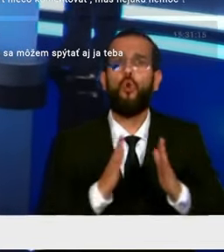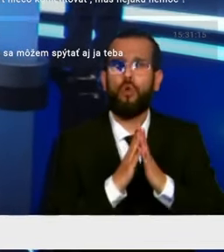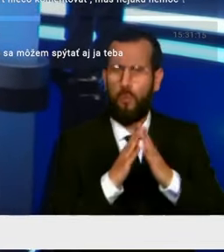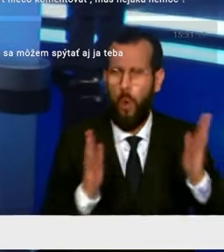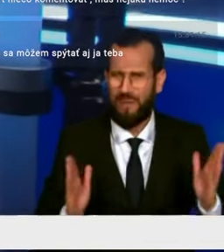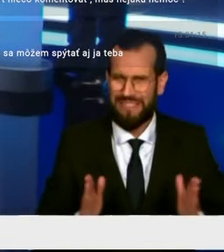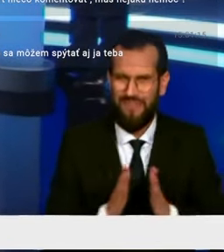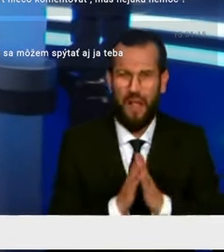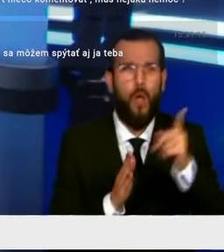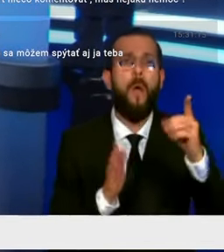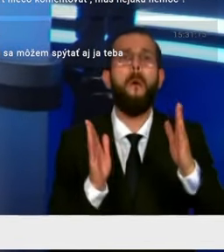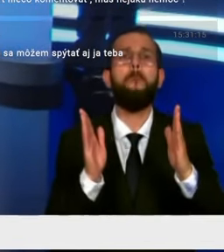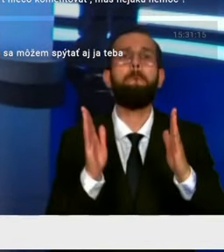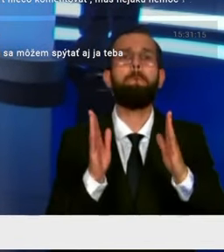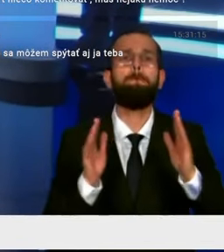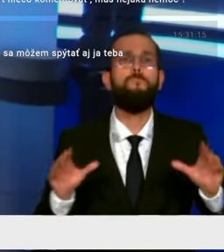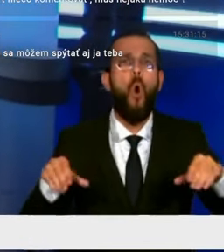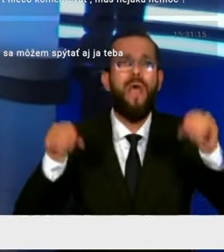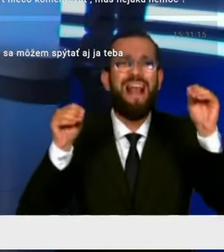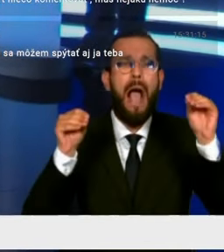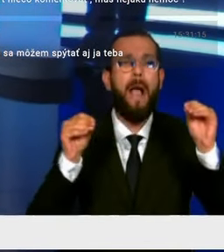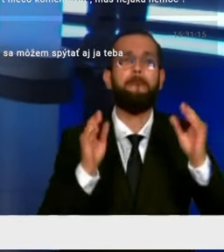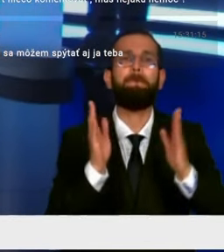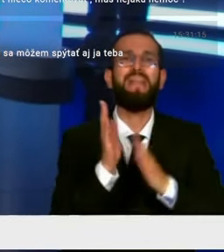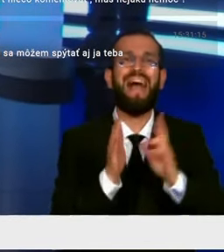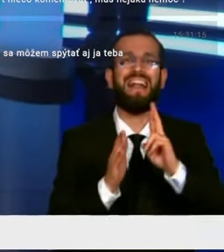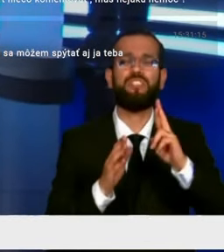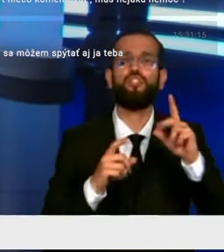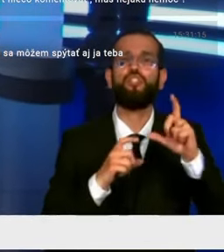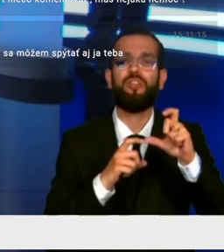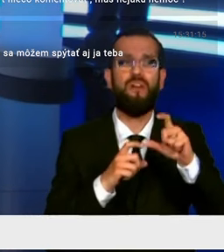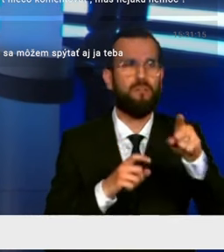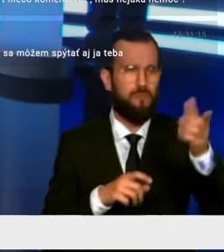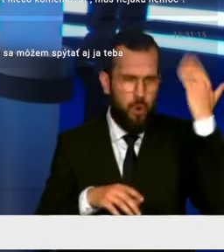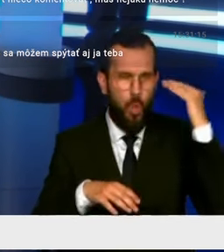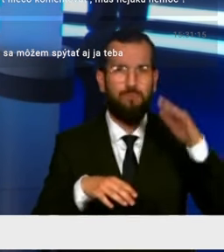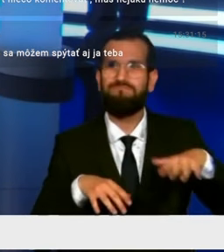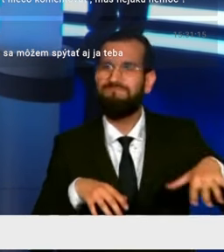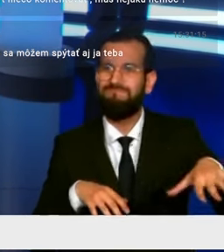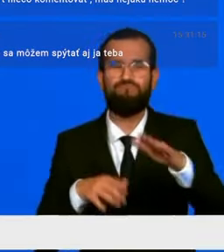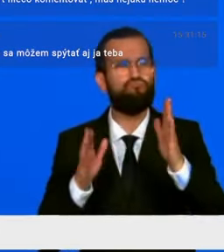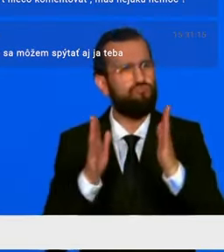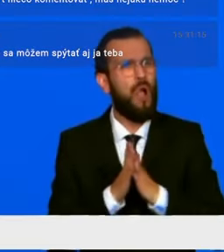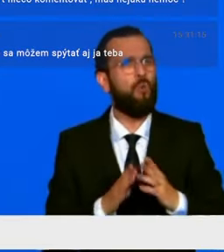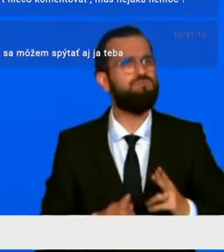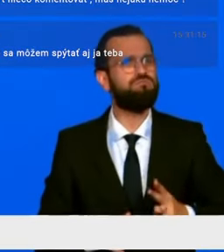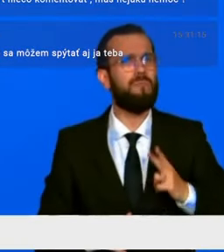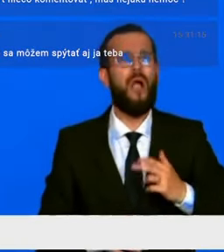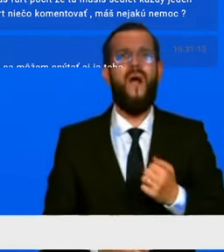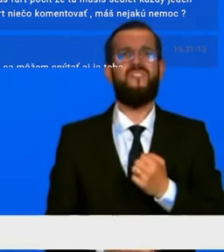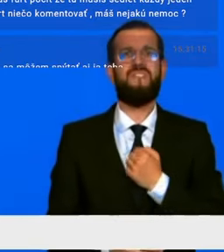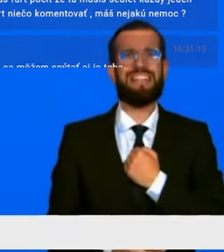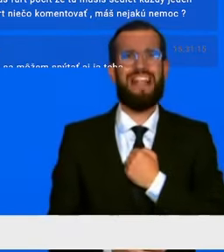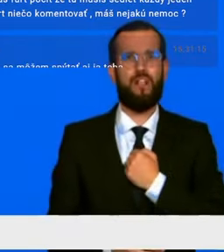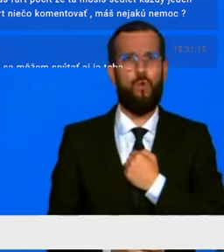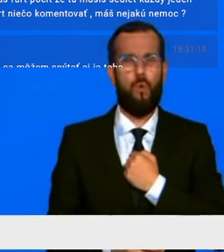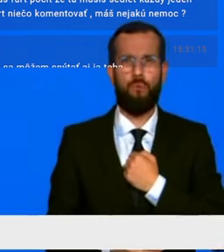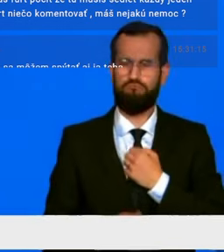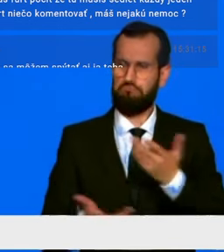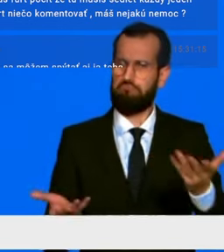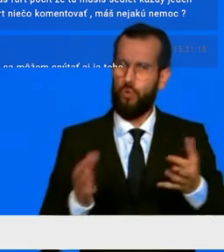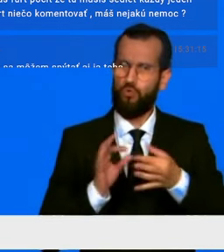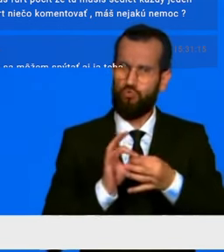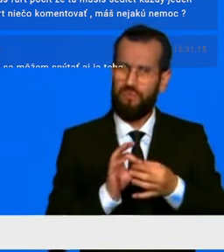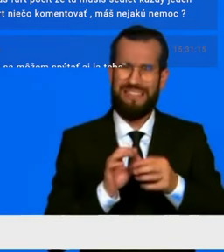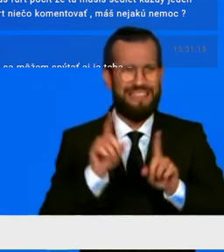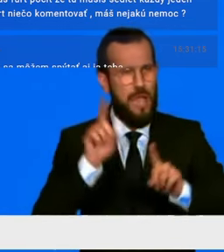mohyle Milana Rastislava Štefánika na bradle ste vyzvali na obnovenie vlastenectva Čo je istým spôsobom v protiklade s tým ako